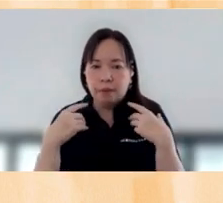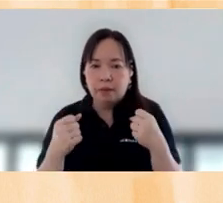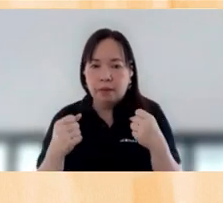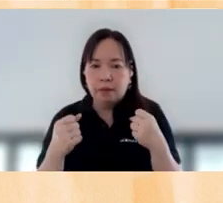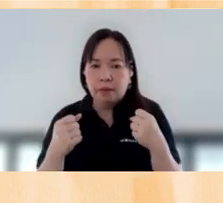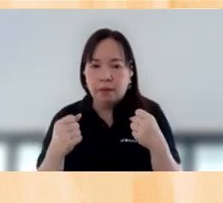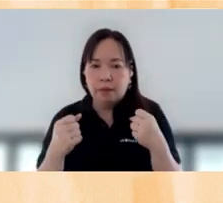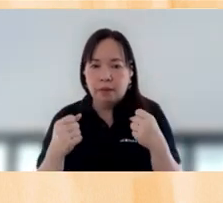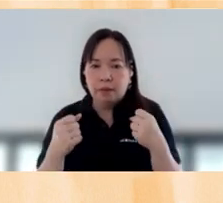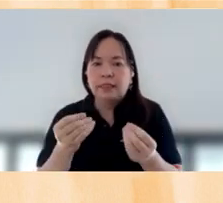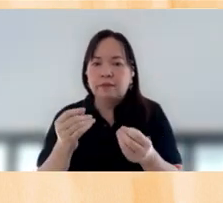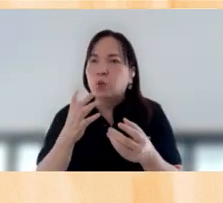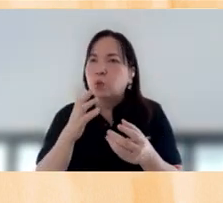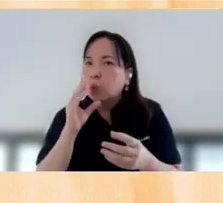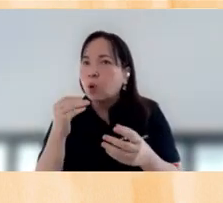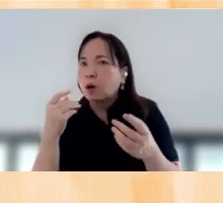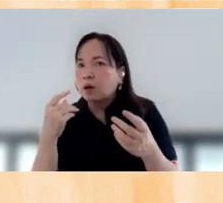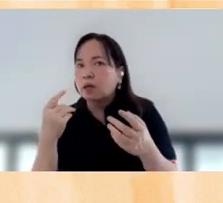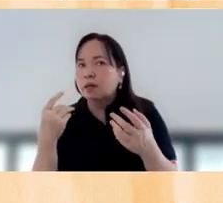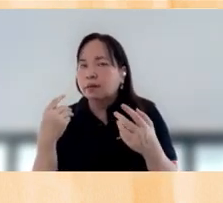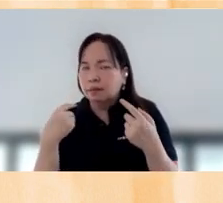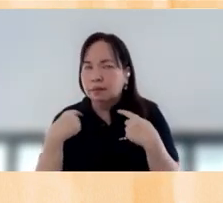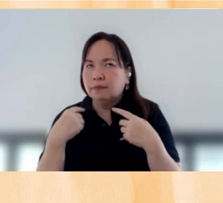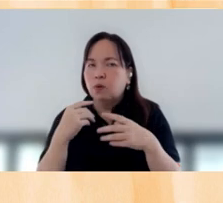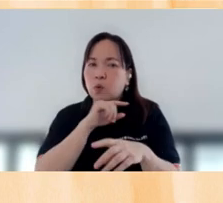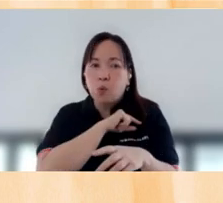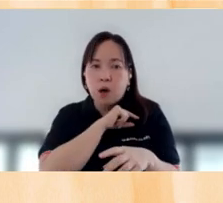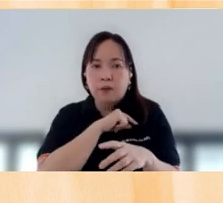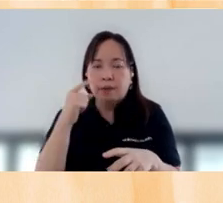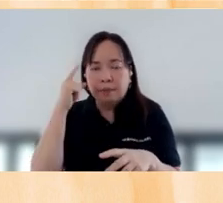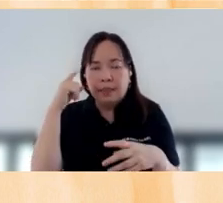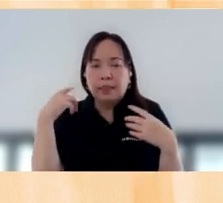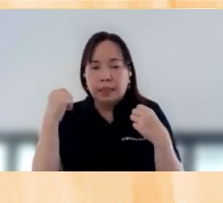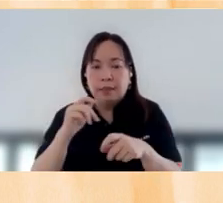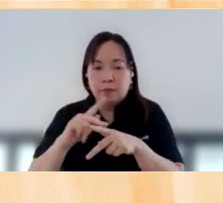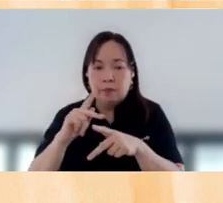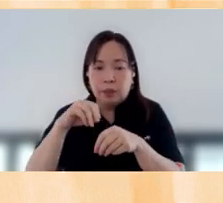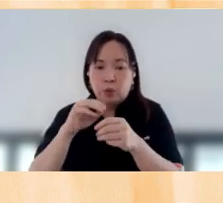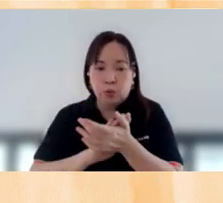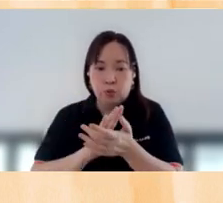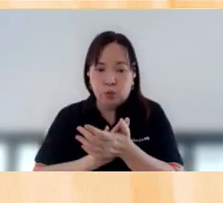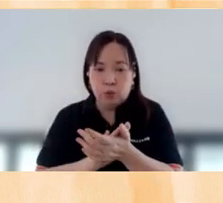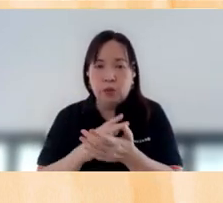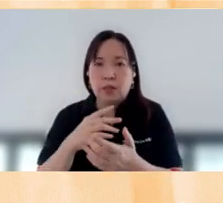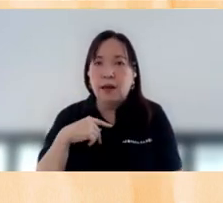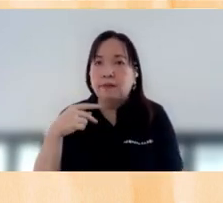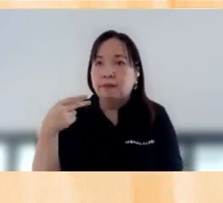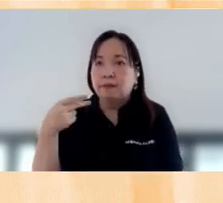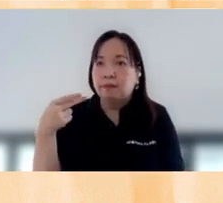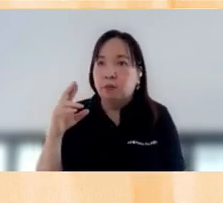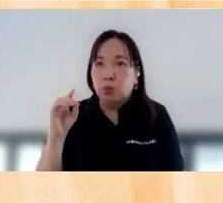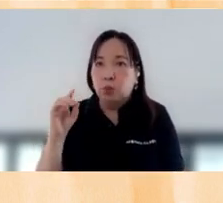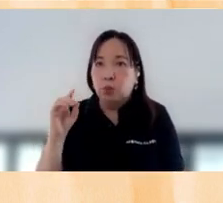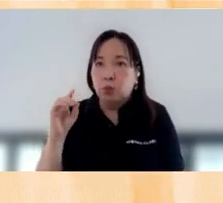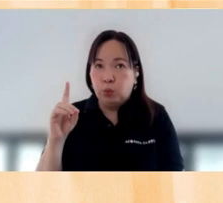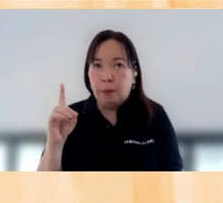health professionals sa mga paaralan. Para dyan, nangunguna naman ang aming HROD strand sa iba